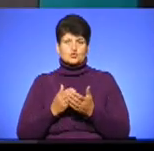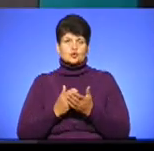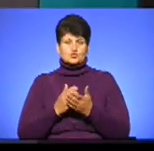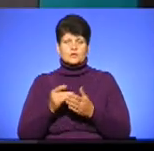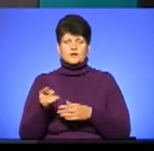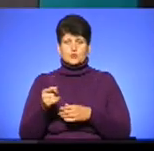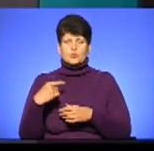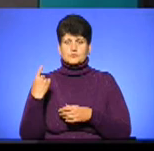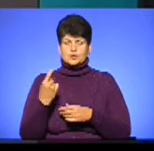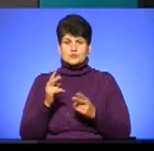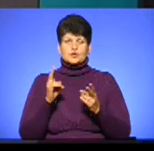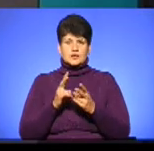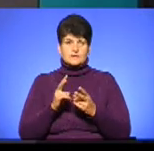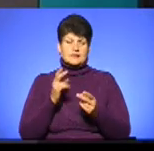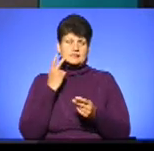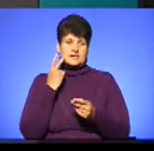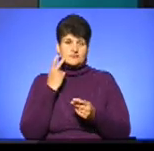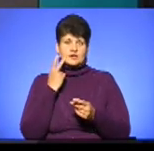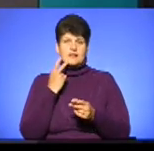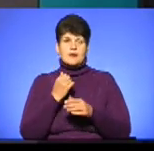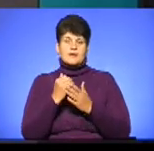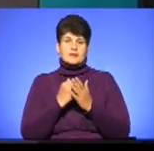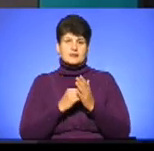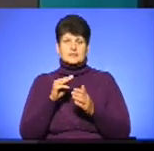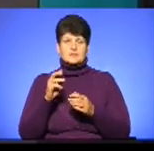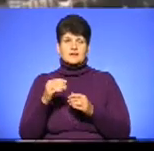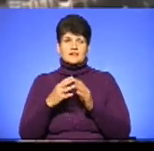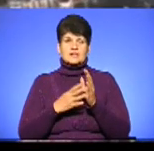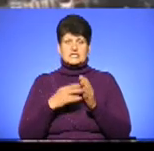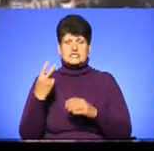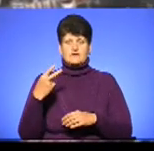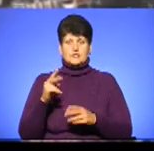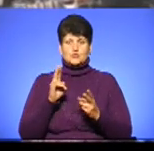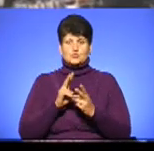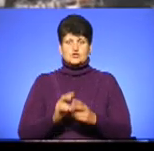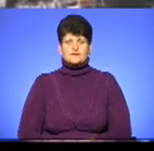Тернопільській області. Зустрінемося, як завжди, на телеканалі ТТБ о 19:20. До зустрічі.